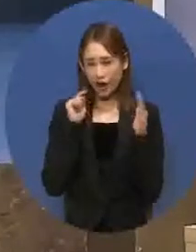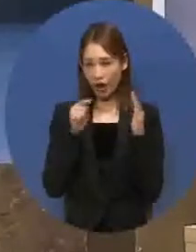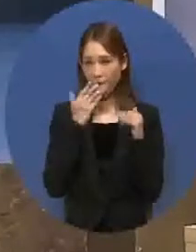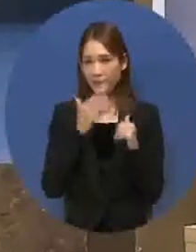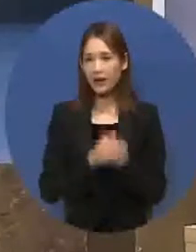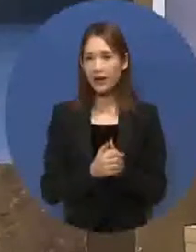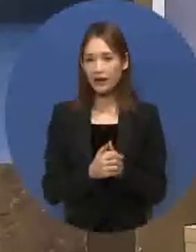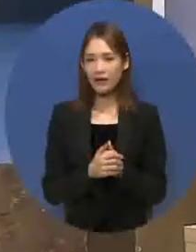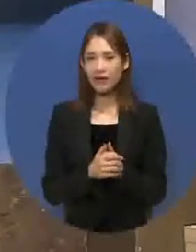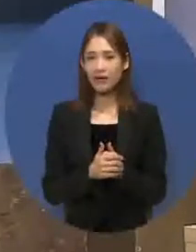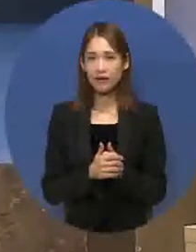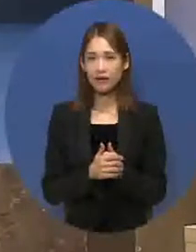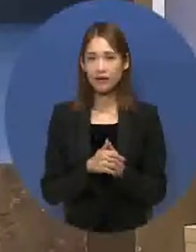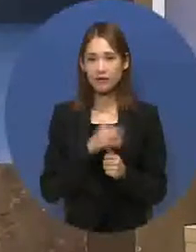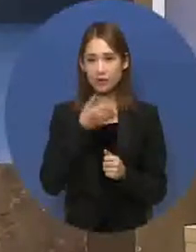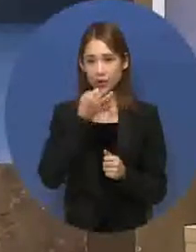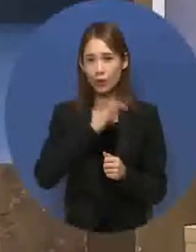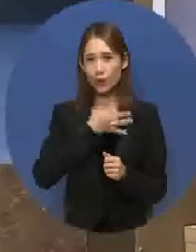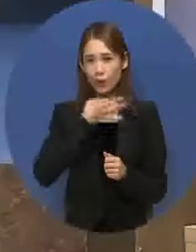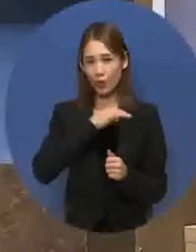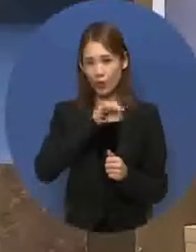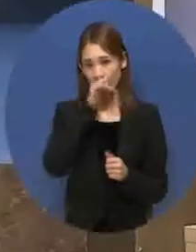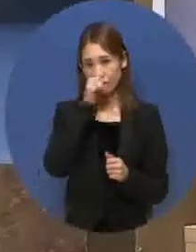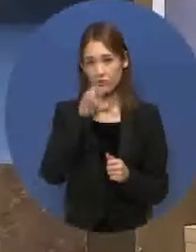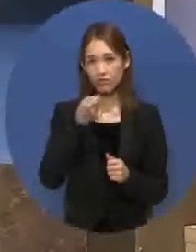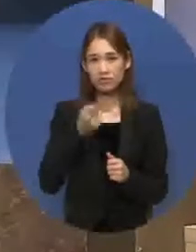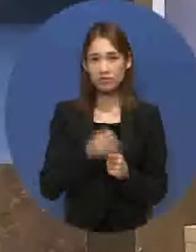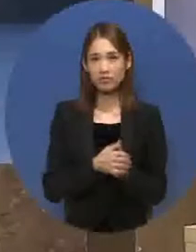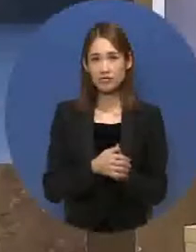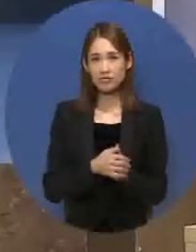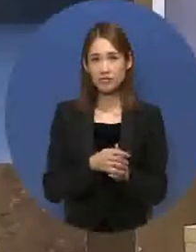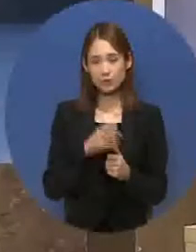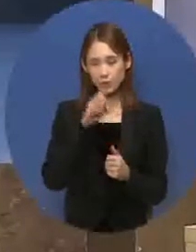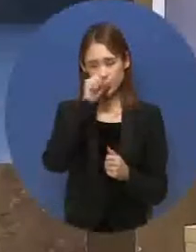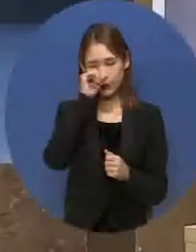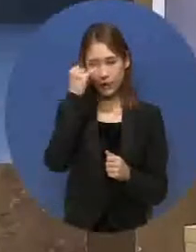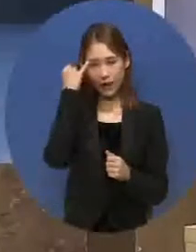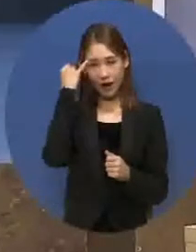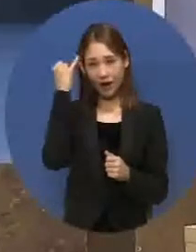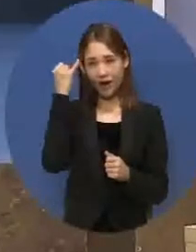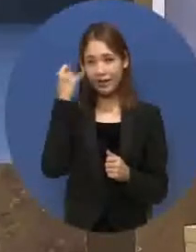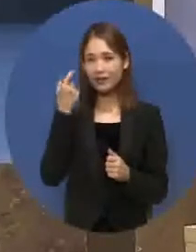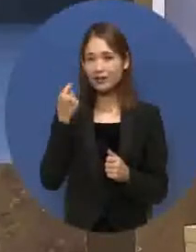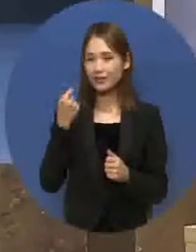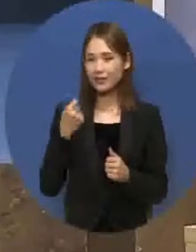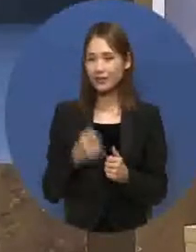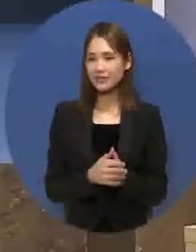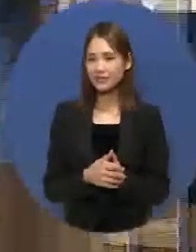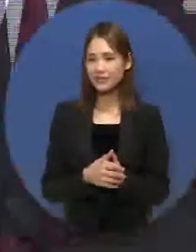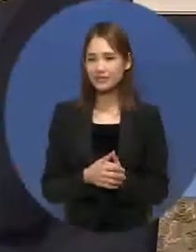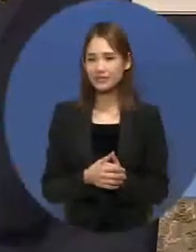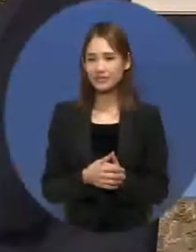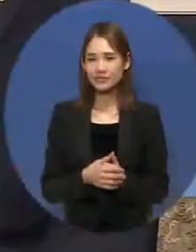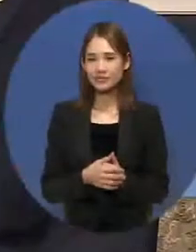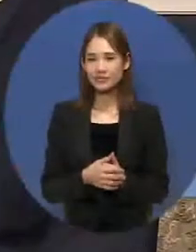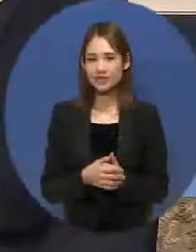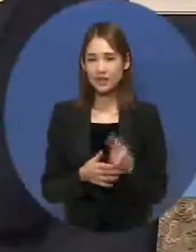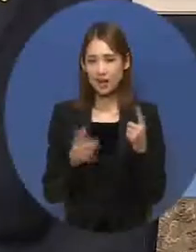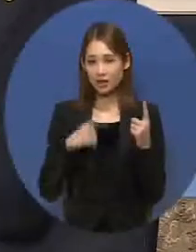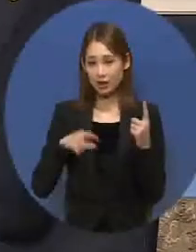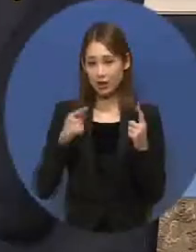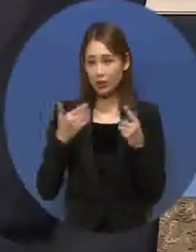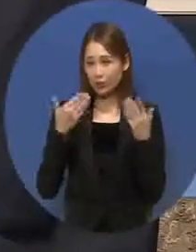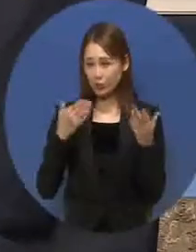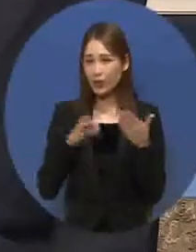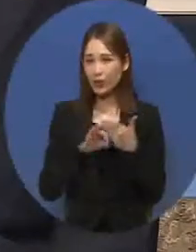때문에 굉장히 효율적인 좋은 아이디어라고 예, 예. 생각이 들었습니다. 그런데 한 말씀 더